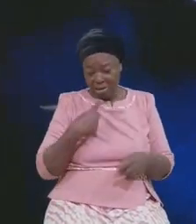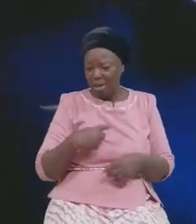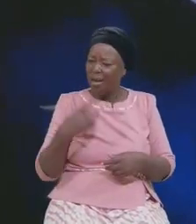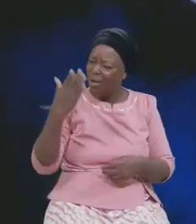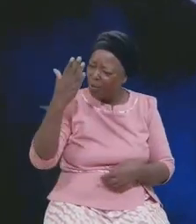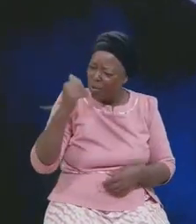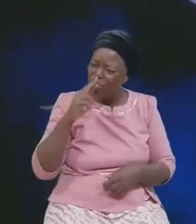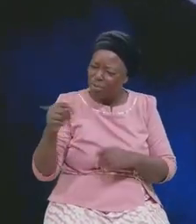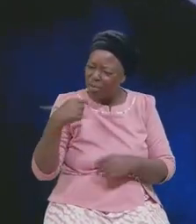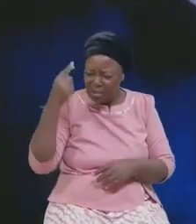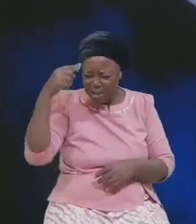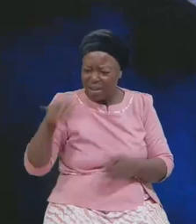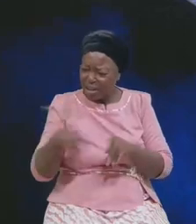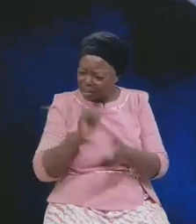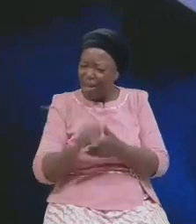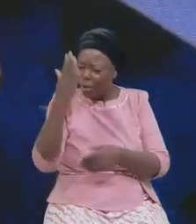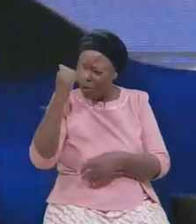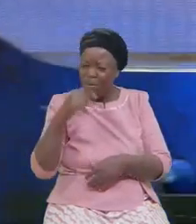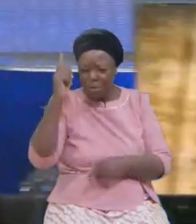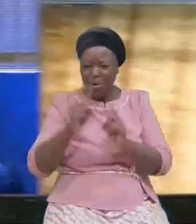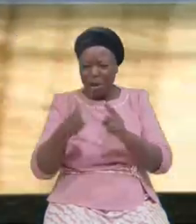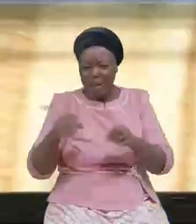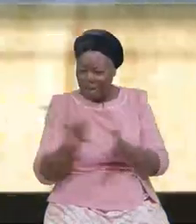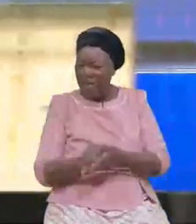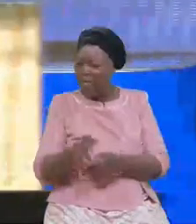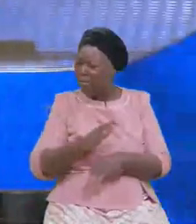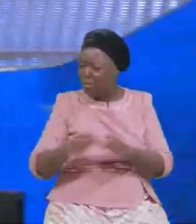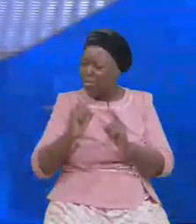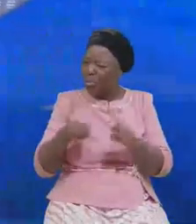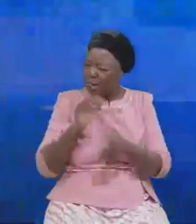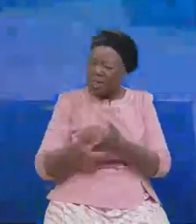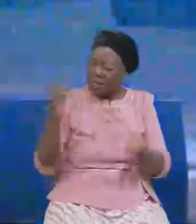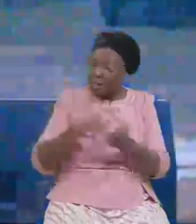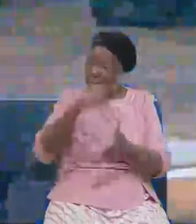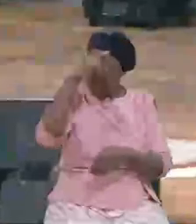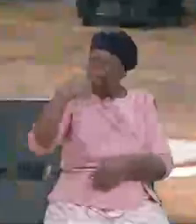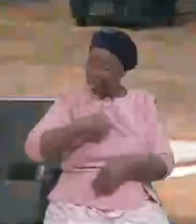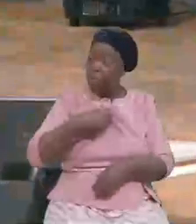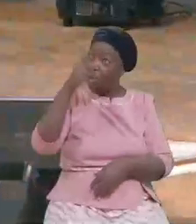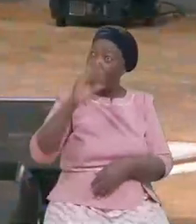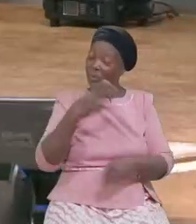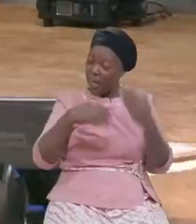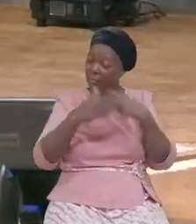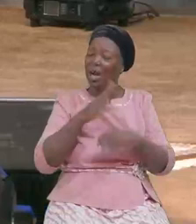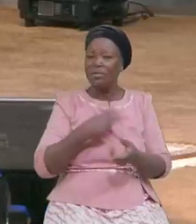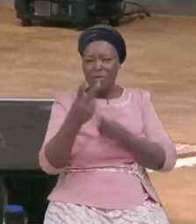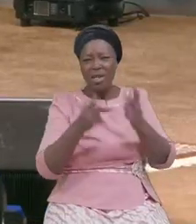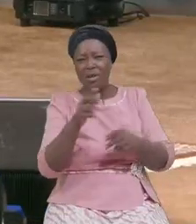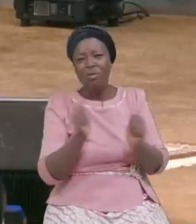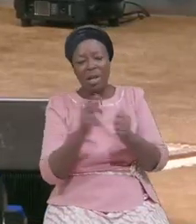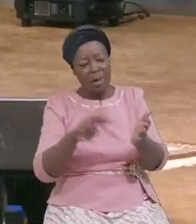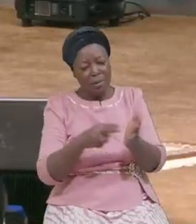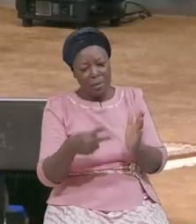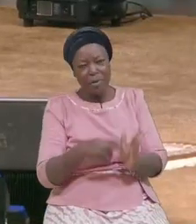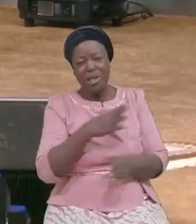parles comme ça? Pourquoi tu penses comme ça? Parce que maintenant, il nous a visités. Et son objectif de la visitation, c'est